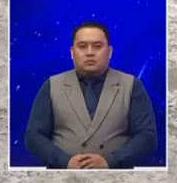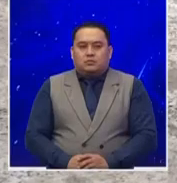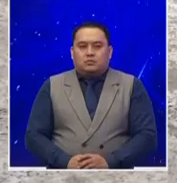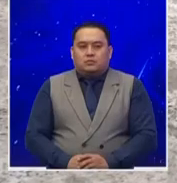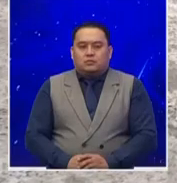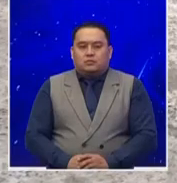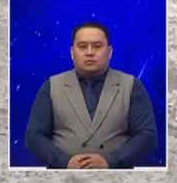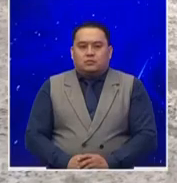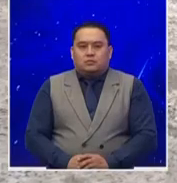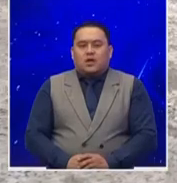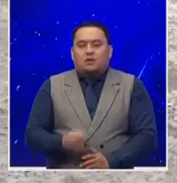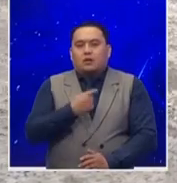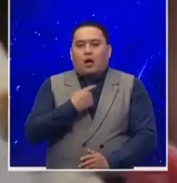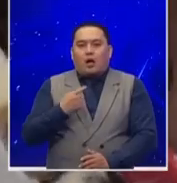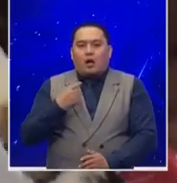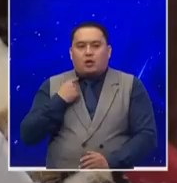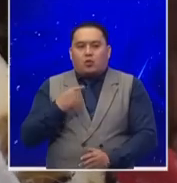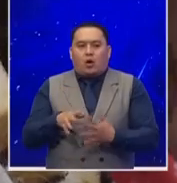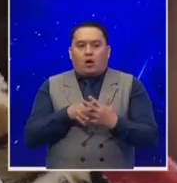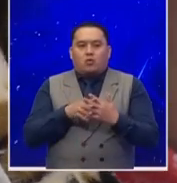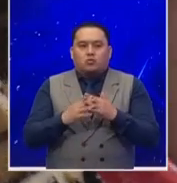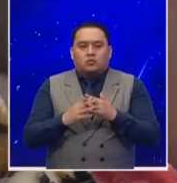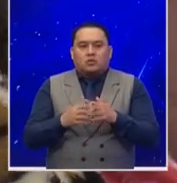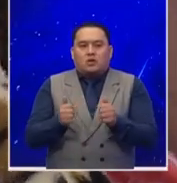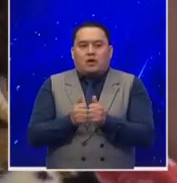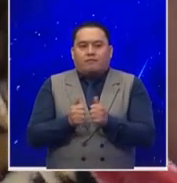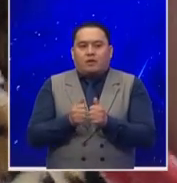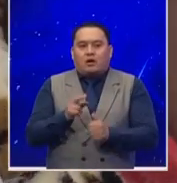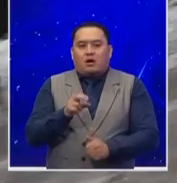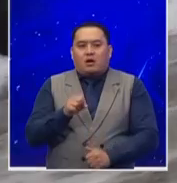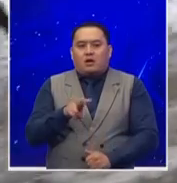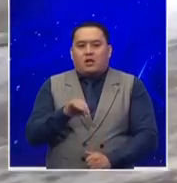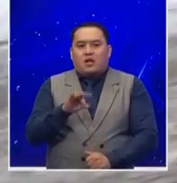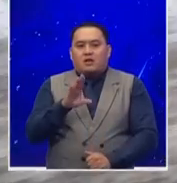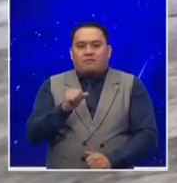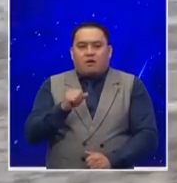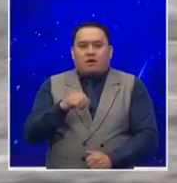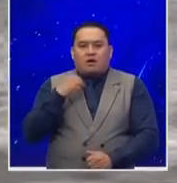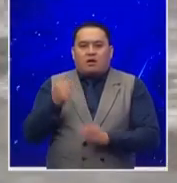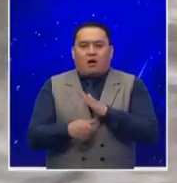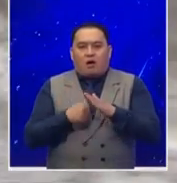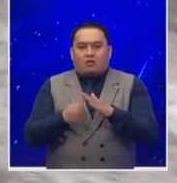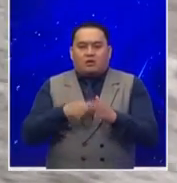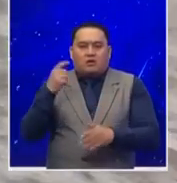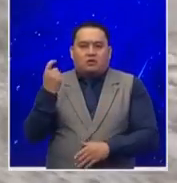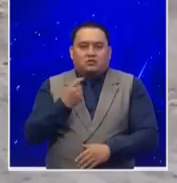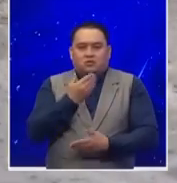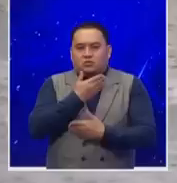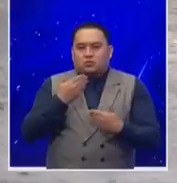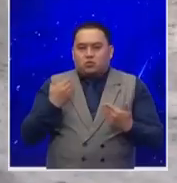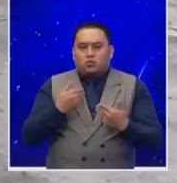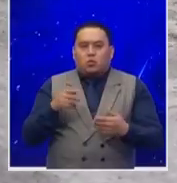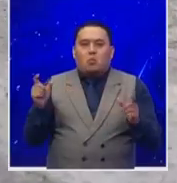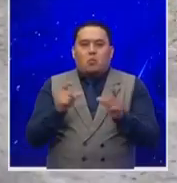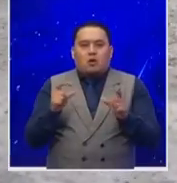Евгения Фатерина. Талдықорғандағы Патқос шағын ауданында тұрады. Қалиева көшесінде иесіз жүрген иттер көп дейді. Әсіресе қыста дүкенге